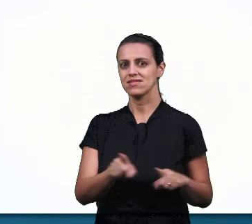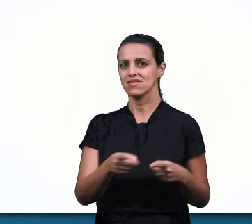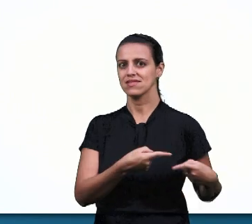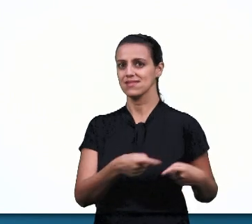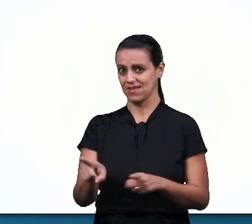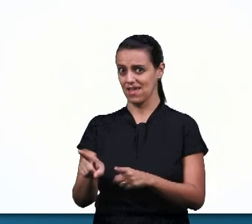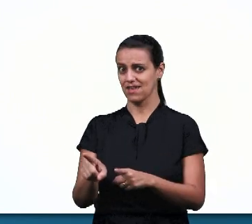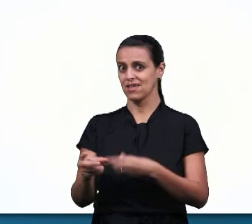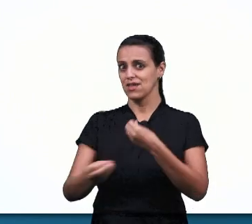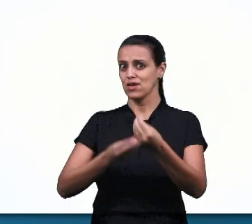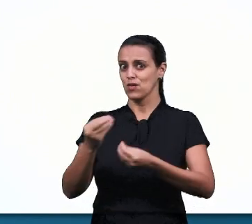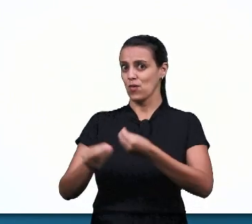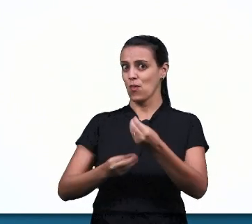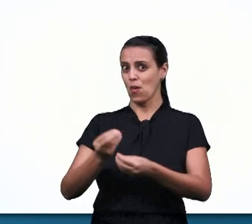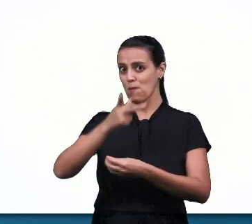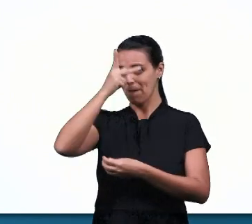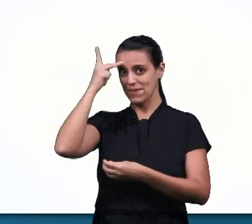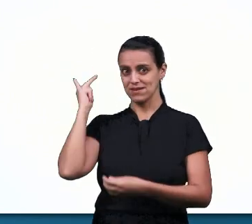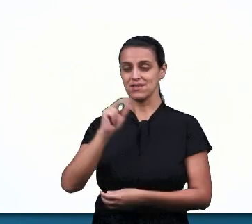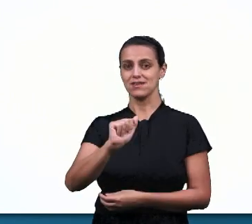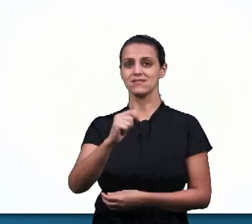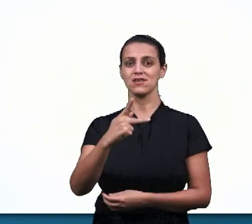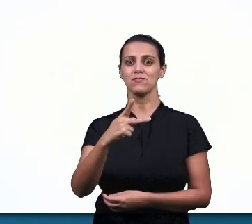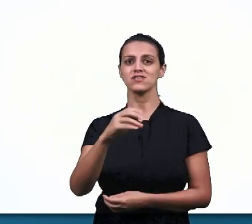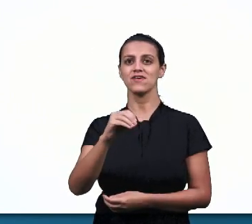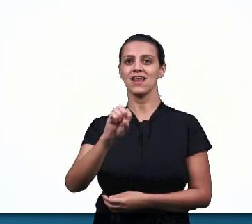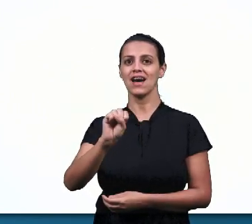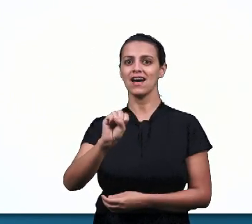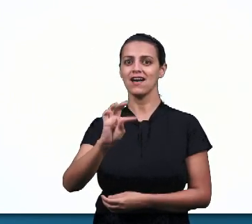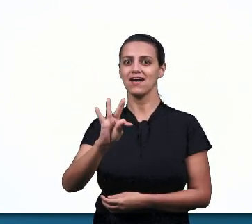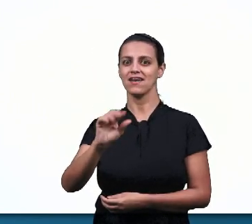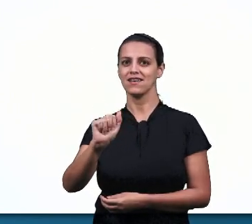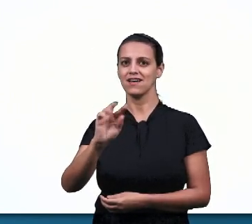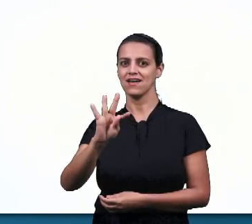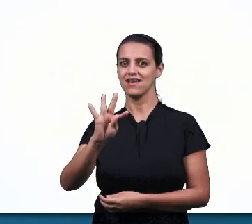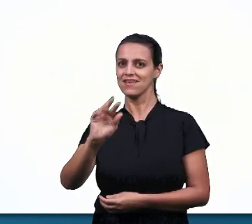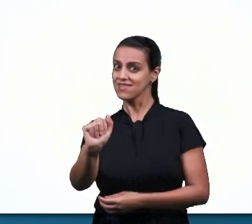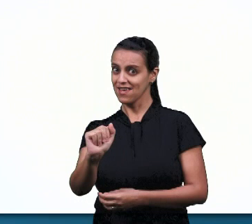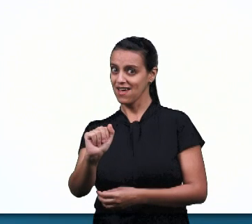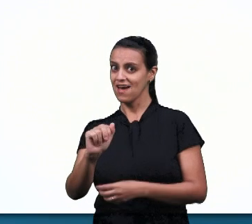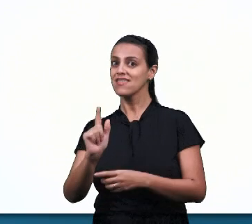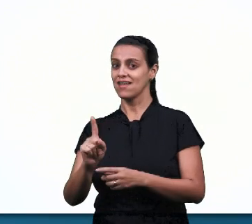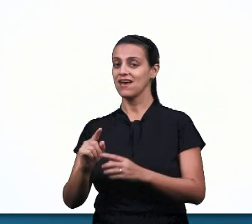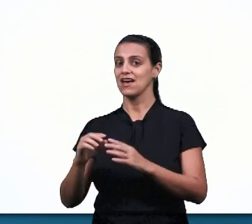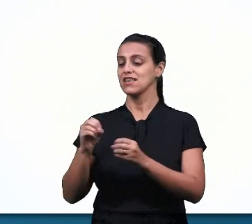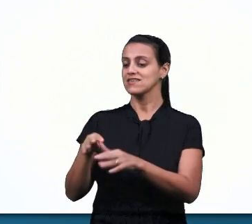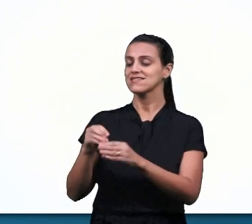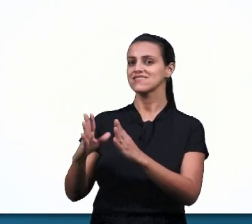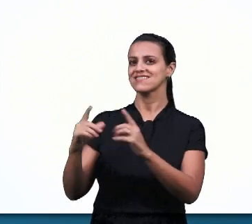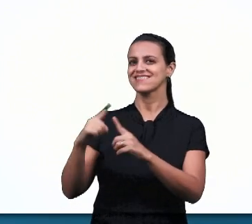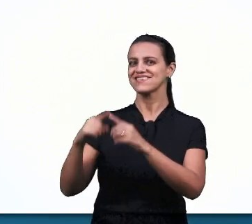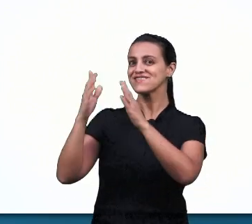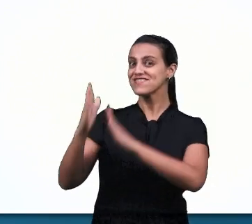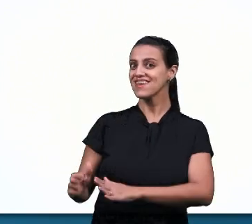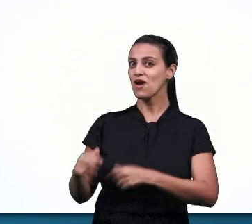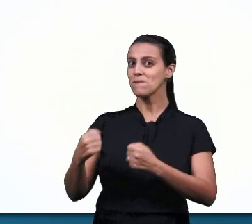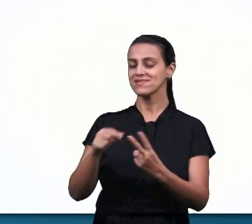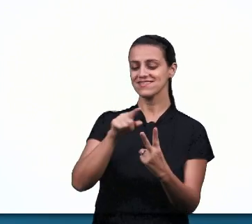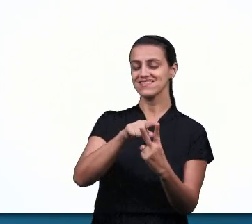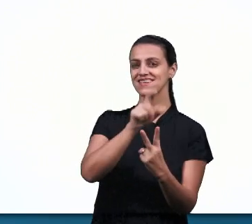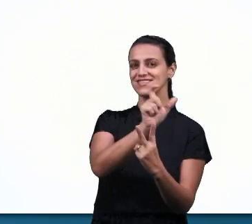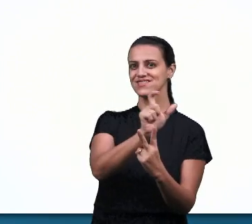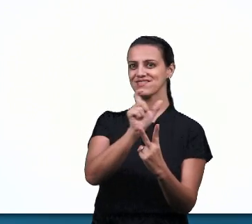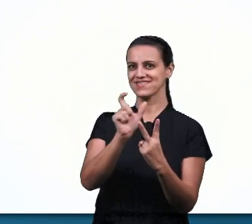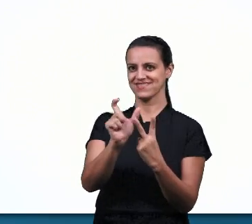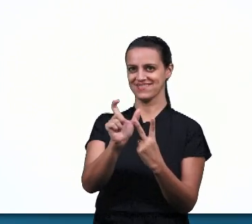pour définir les attaques faites par les apostates à l'enseignement de l'Église fidèle, en 2 mots. Donc ça, c'est la